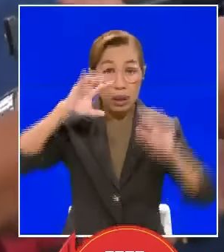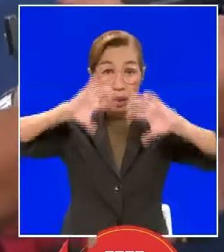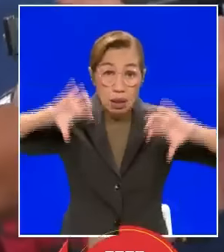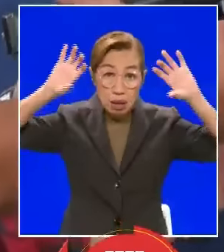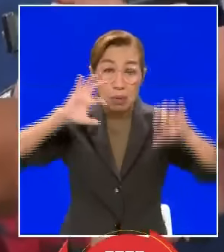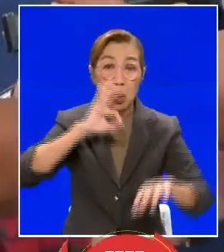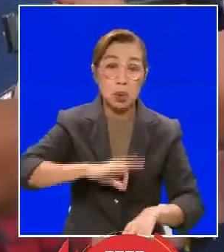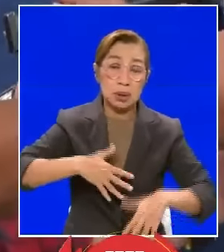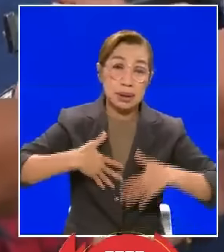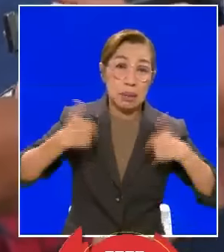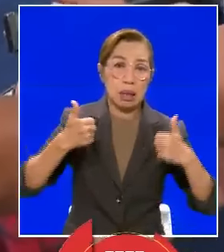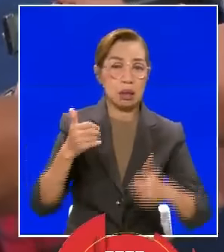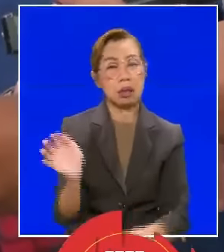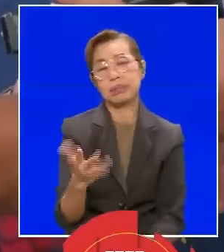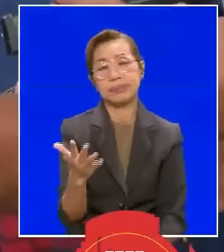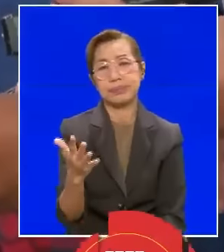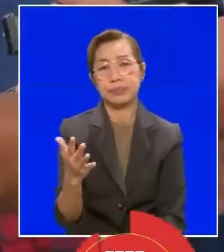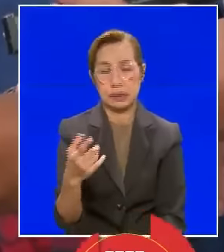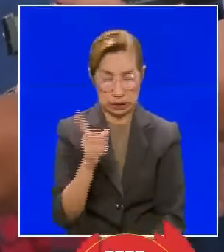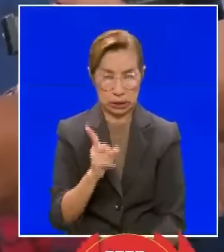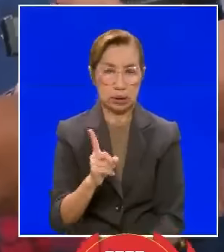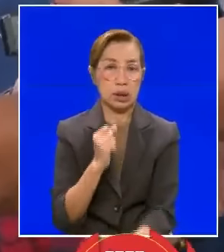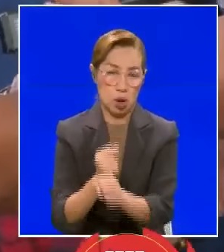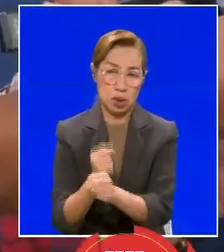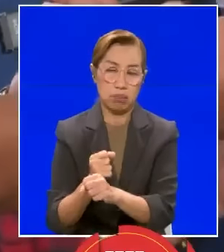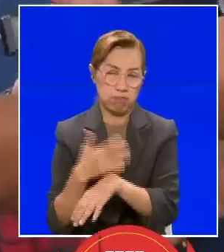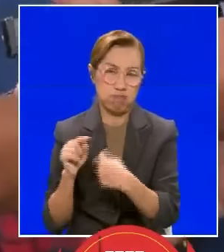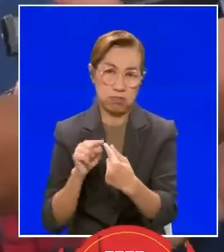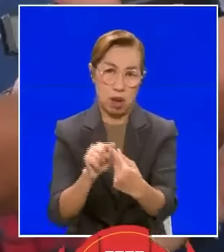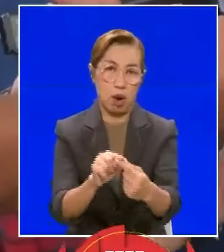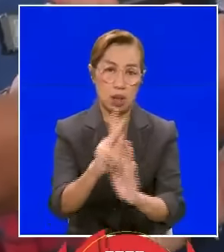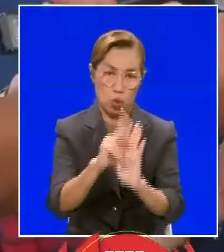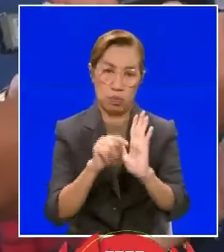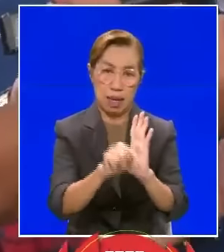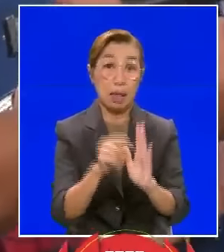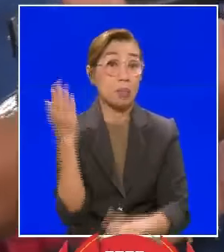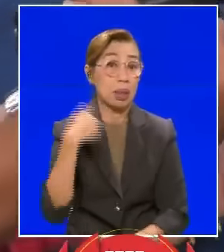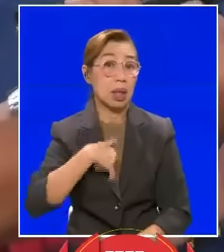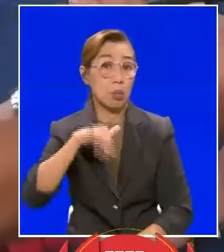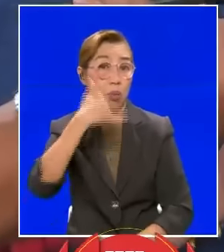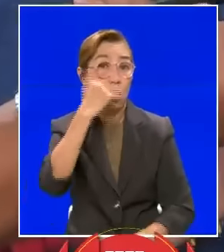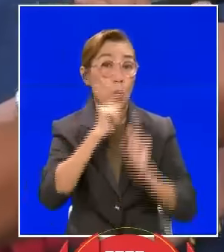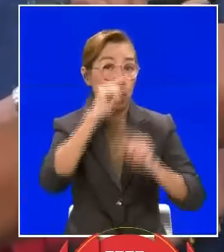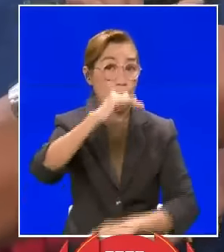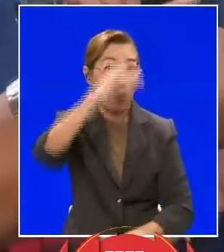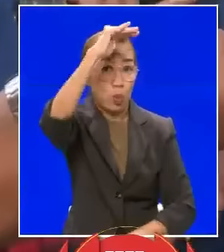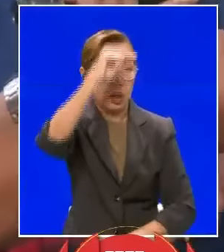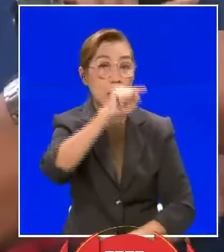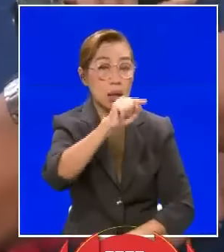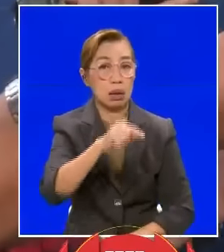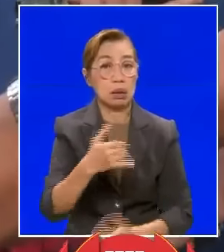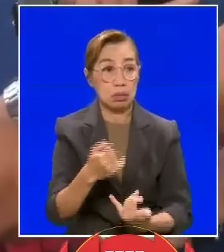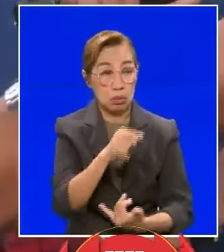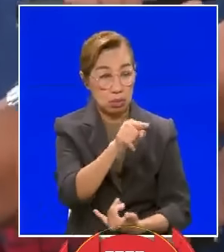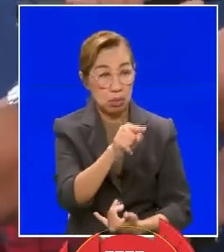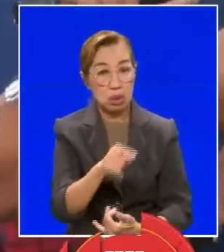บายใจเลยแล้วก็จะเดินเรื่องนี้ต่อเมื่อสักครู่ผมก็เพิ่งวางหูกันกับผู้ใหญ่คนหนึ่งว่าถ้ารับเรื่องแล้ว